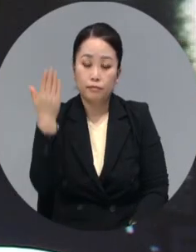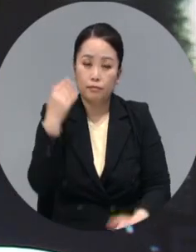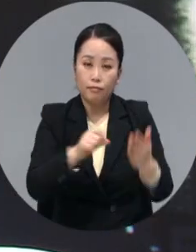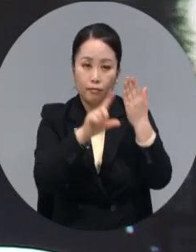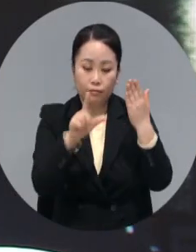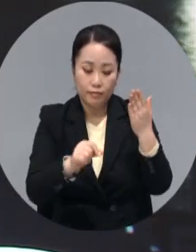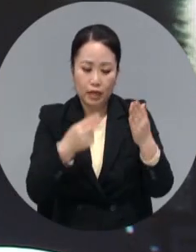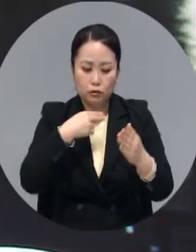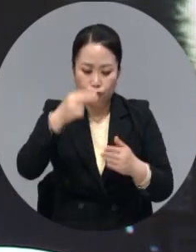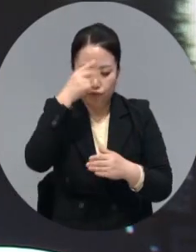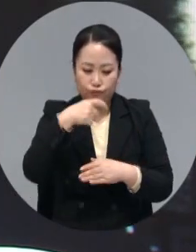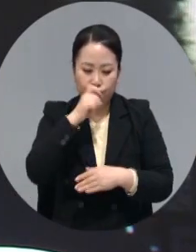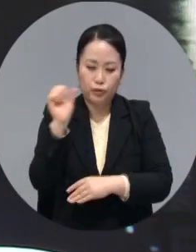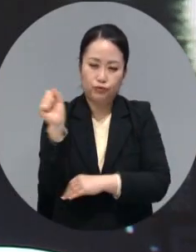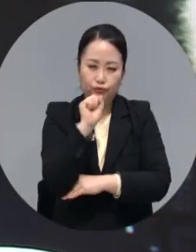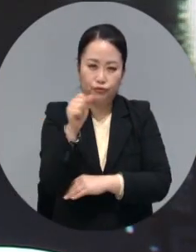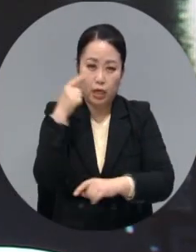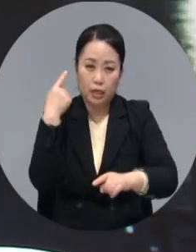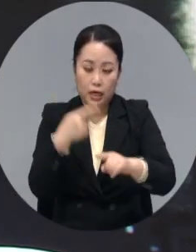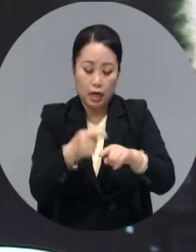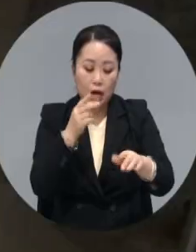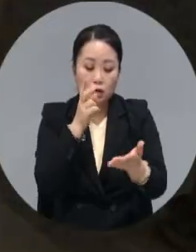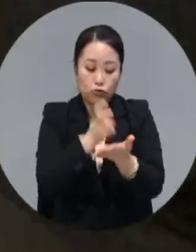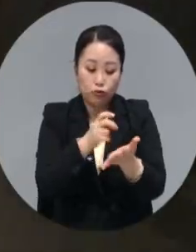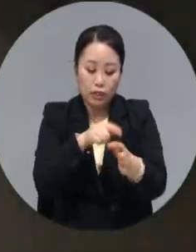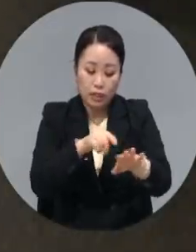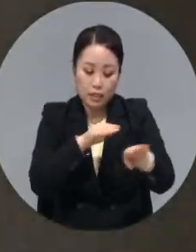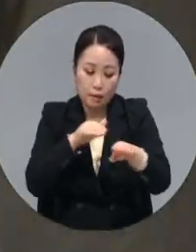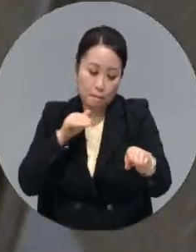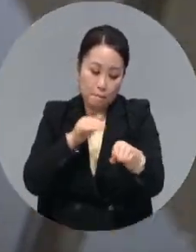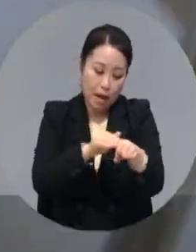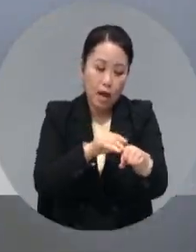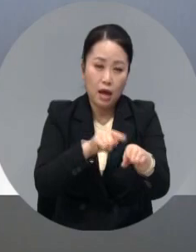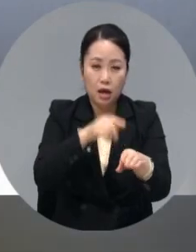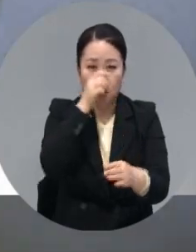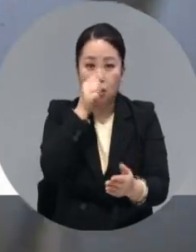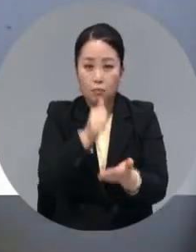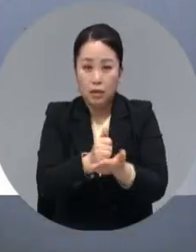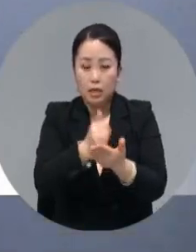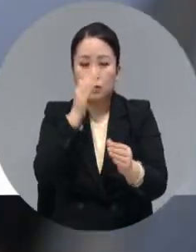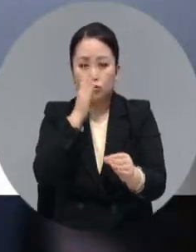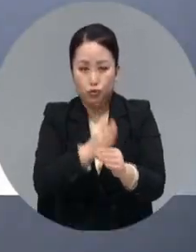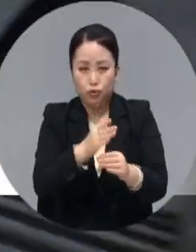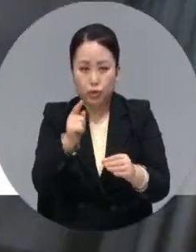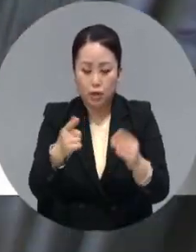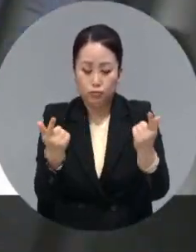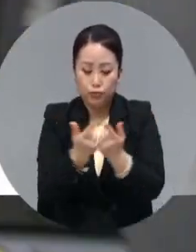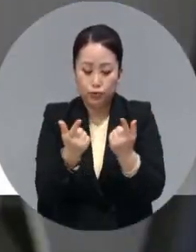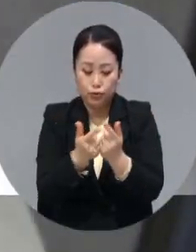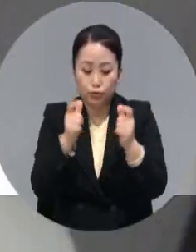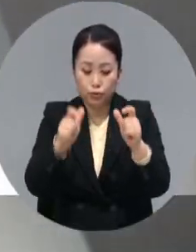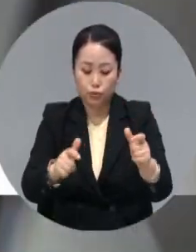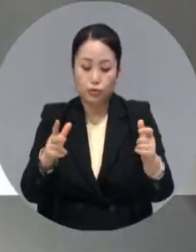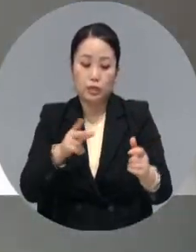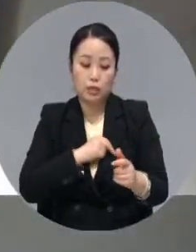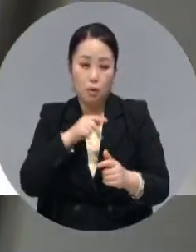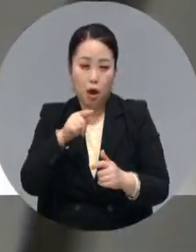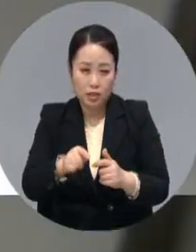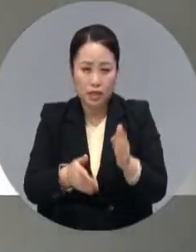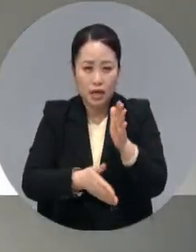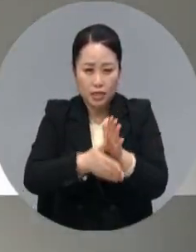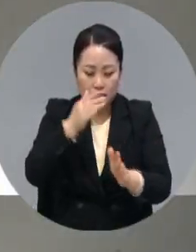지난 9월 음주운전을 하다 주차된 차량을 들이받은 혐의를 받고 있는 국민의힘 소속 북구의회 구의원이